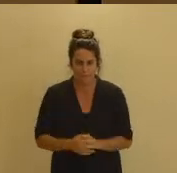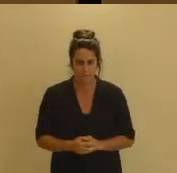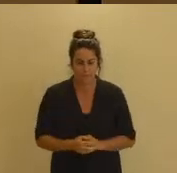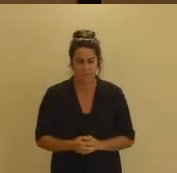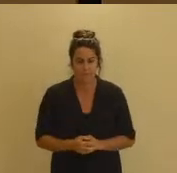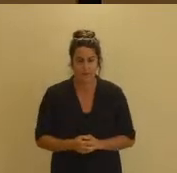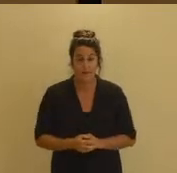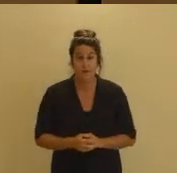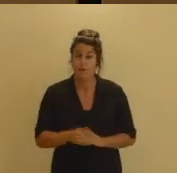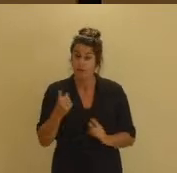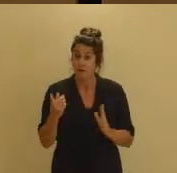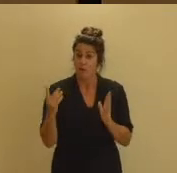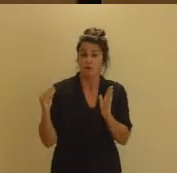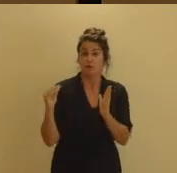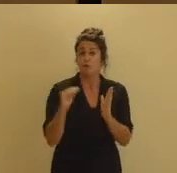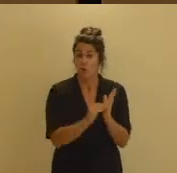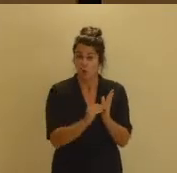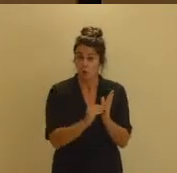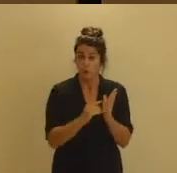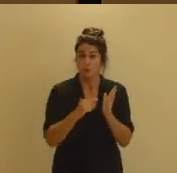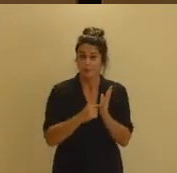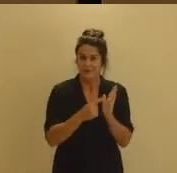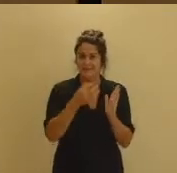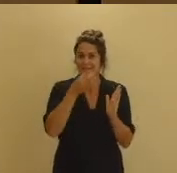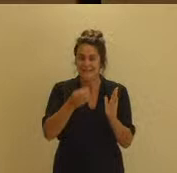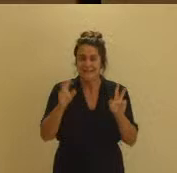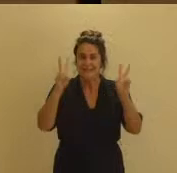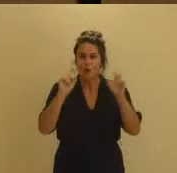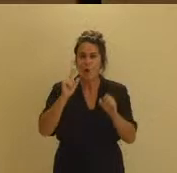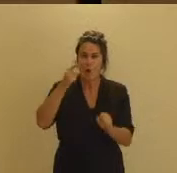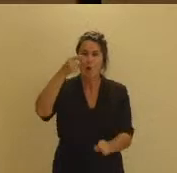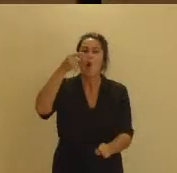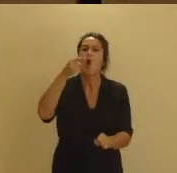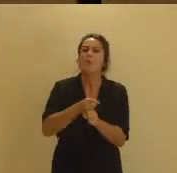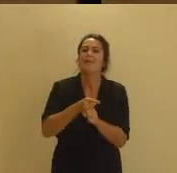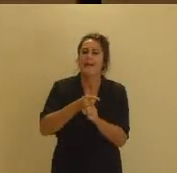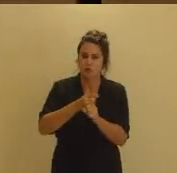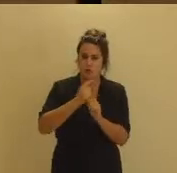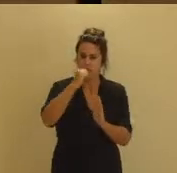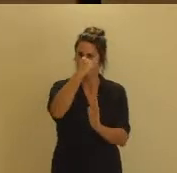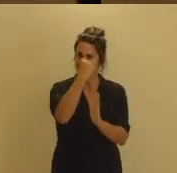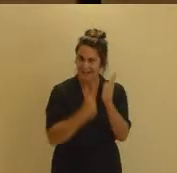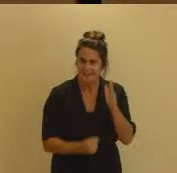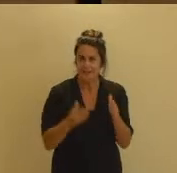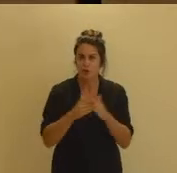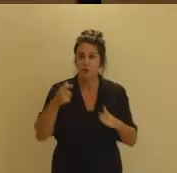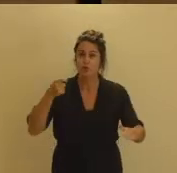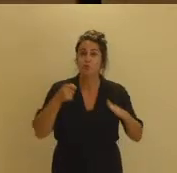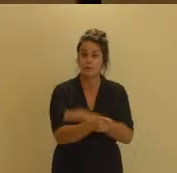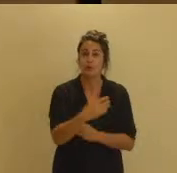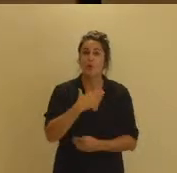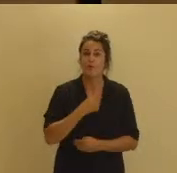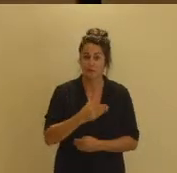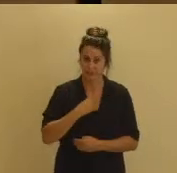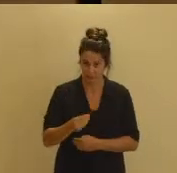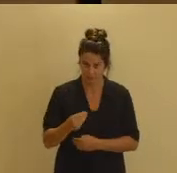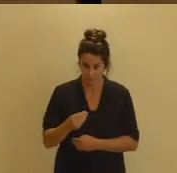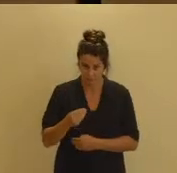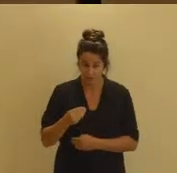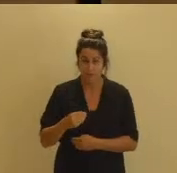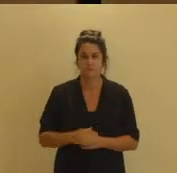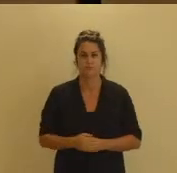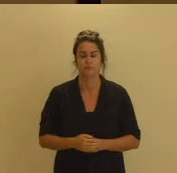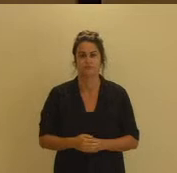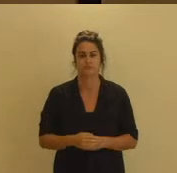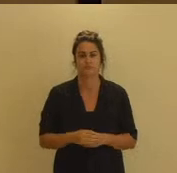Vous y faites référence à une, je cite, « obligation de rédiger les demandes de subvention en français ». Fin de